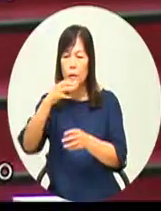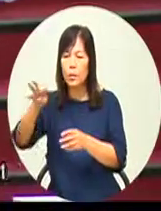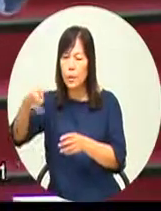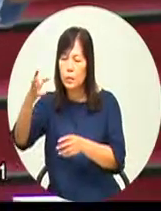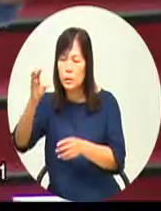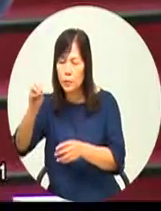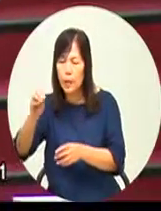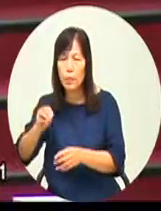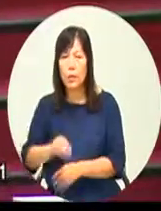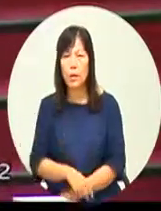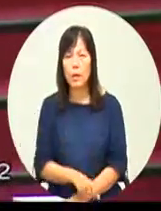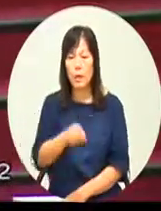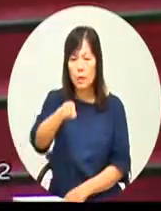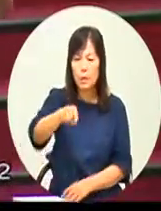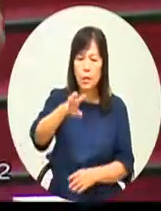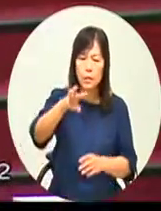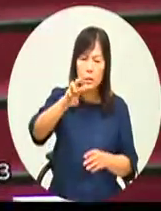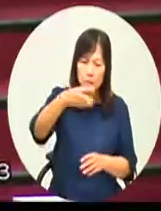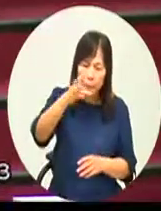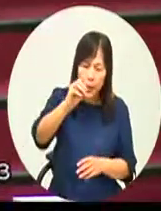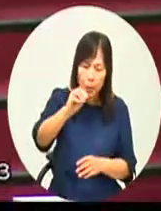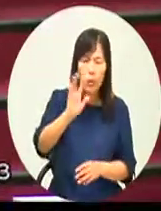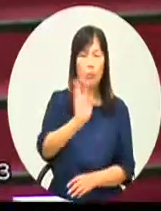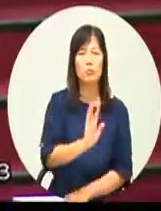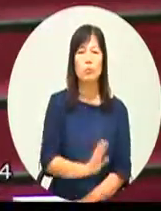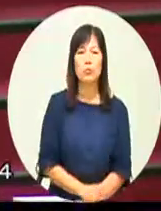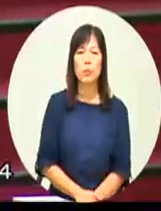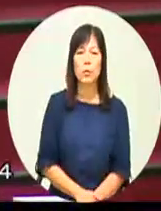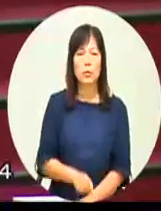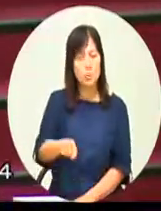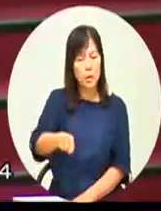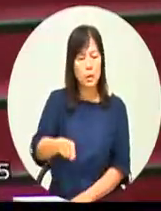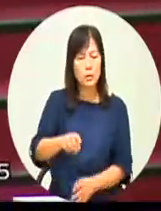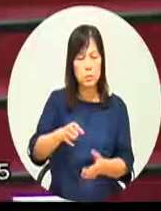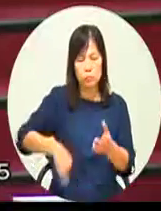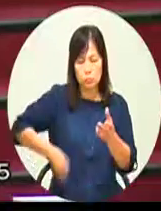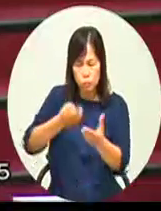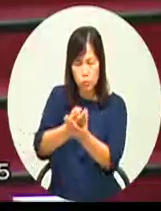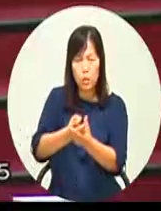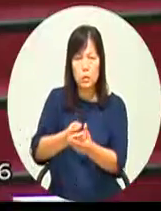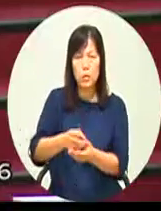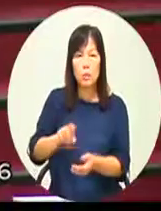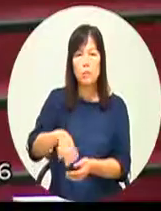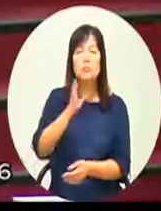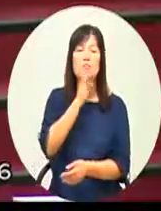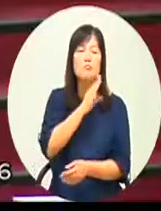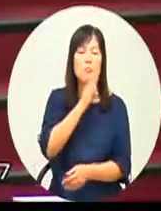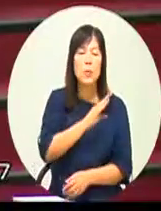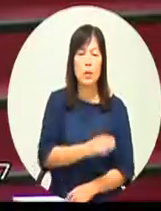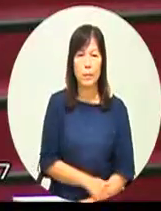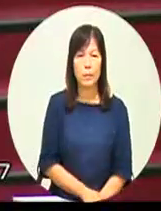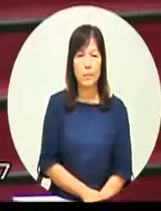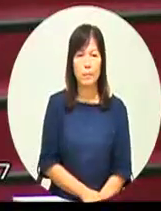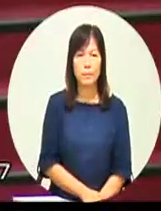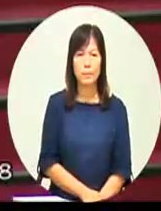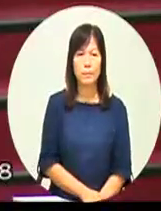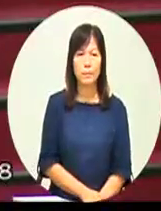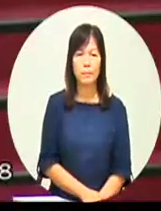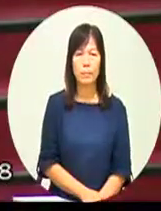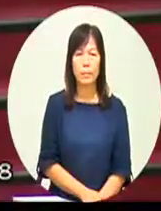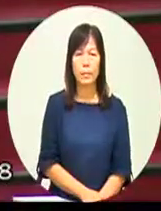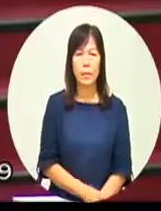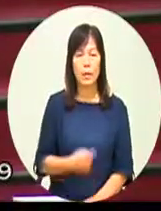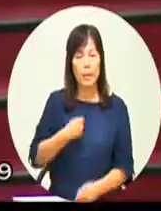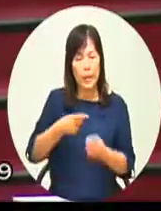400万，一个点放300万，我想这样的投资是没有意义的。我们应